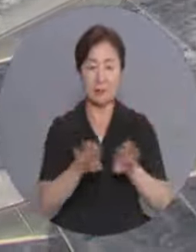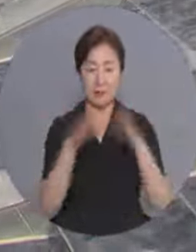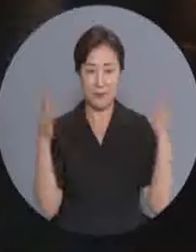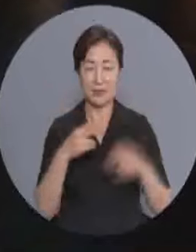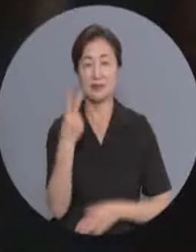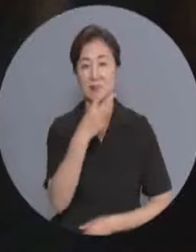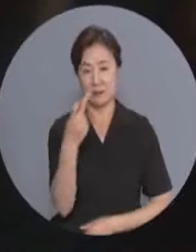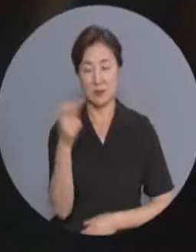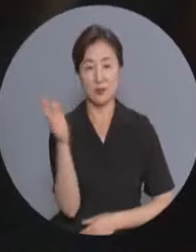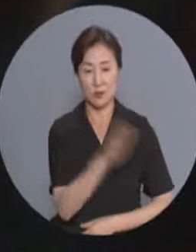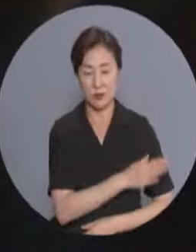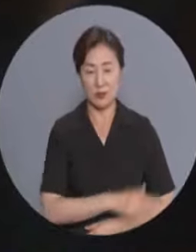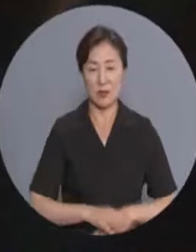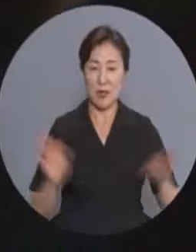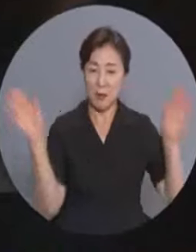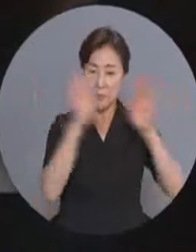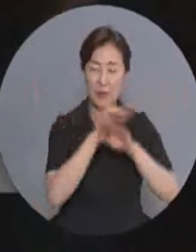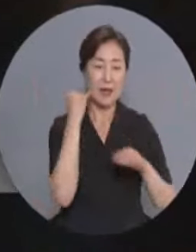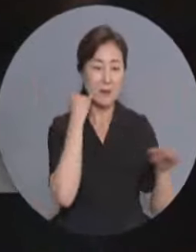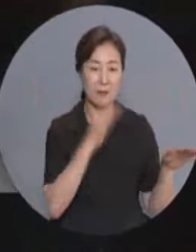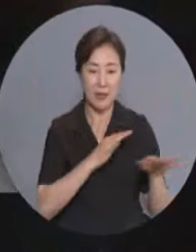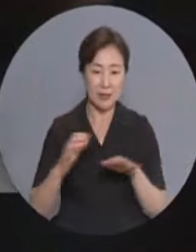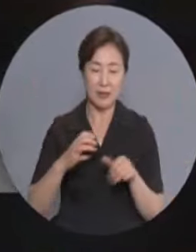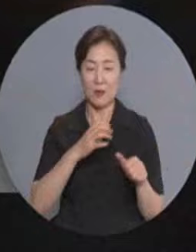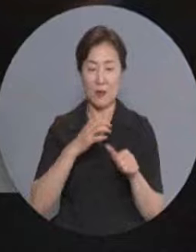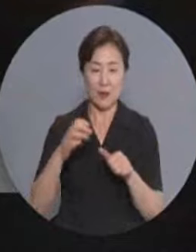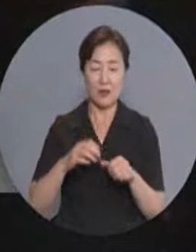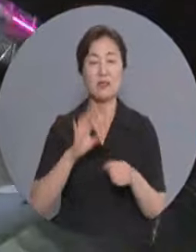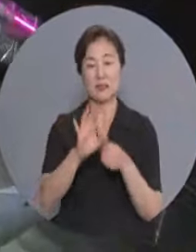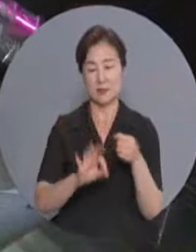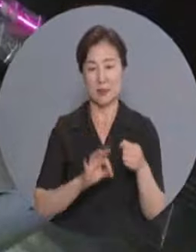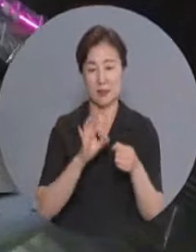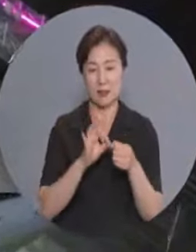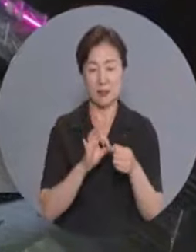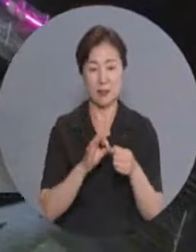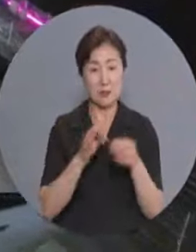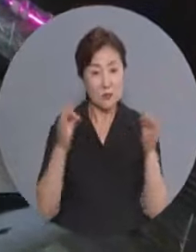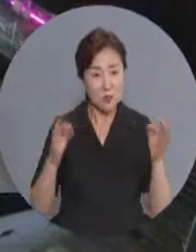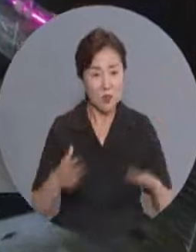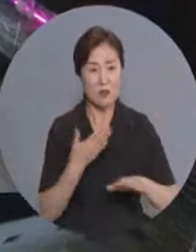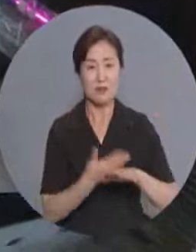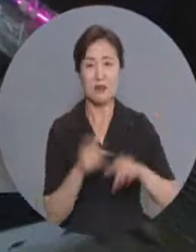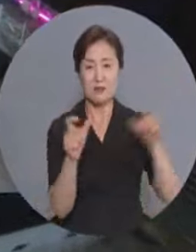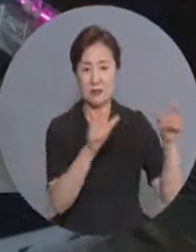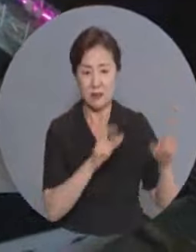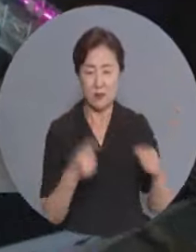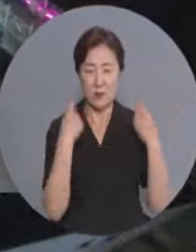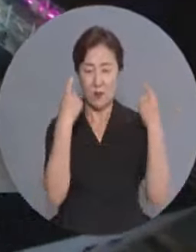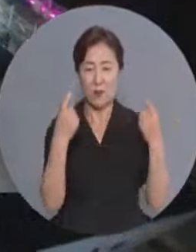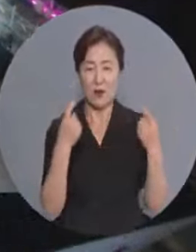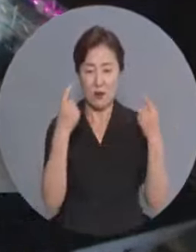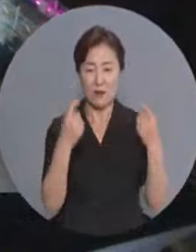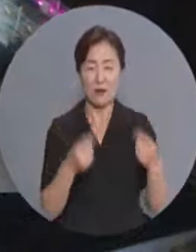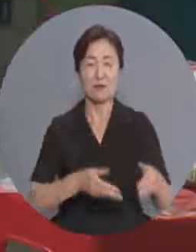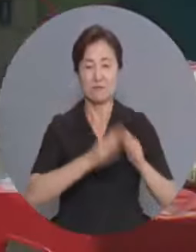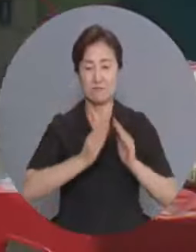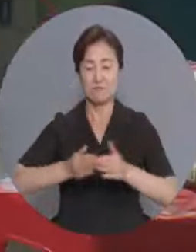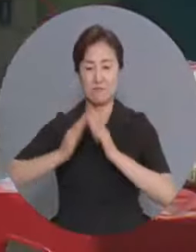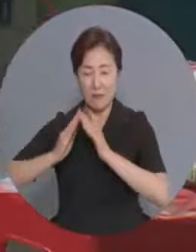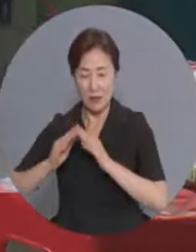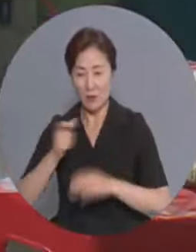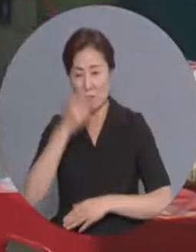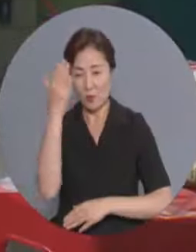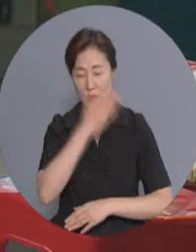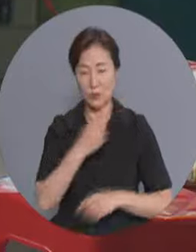2012년 바다를 테마로 내세운지 10년이 넘었고 그 자체들이 관광 인프라를 도입하면서